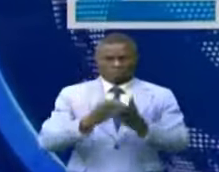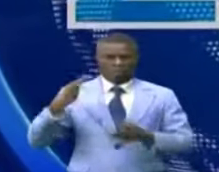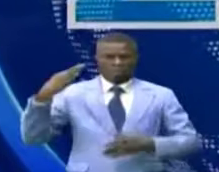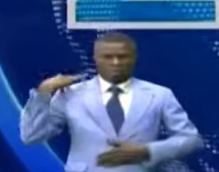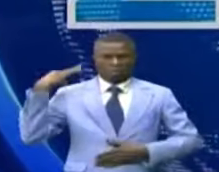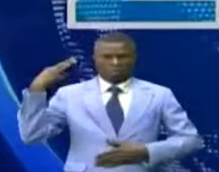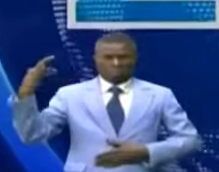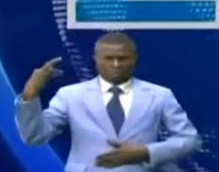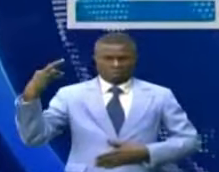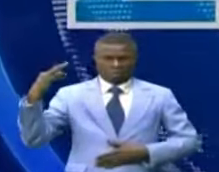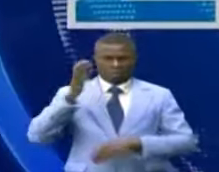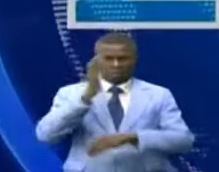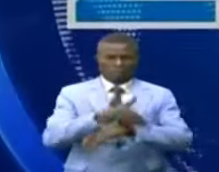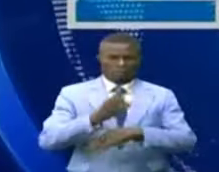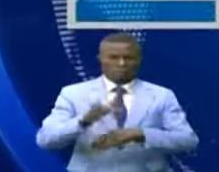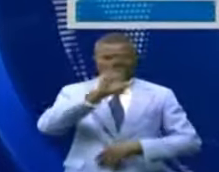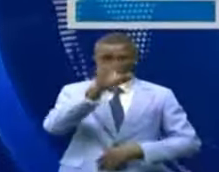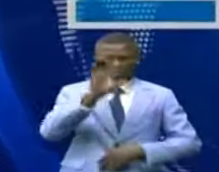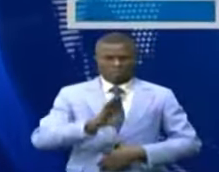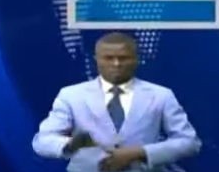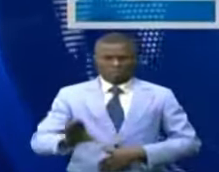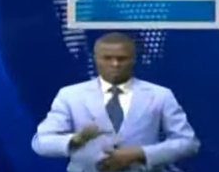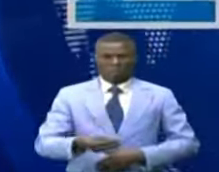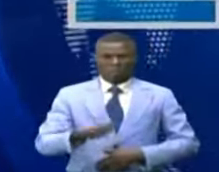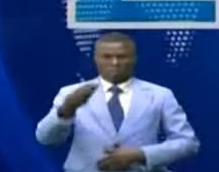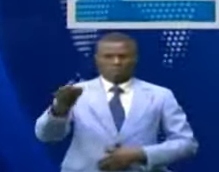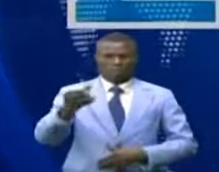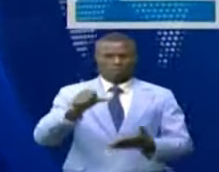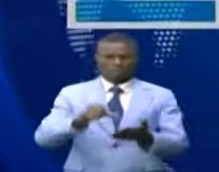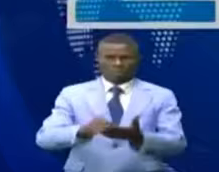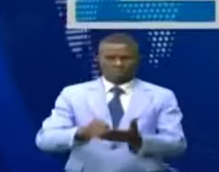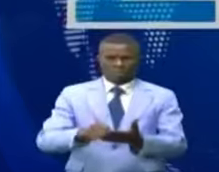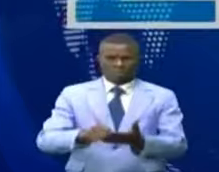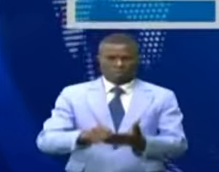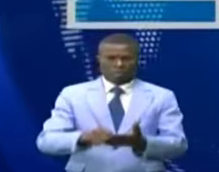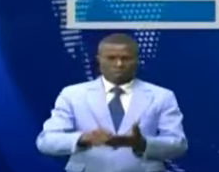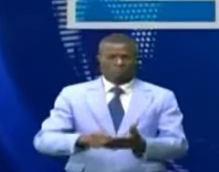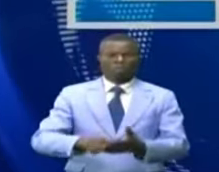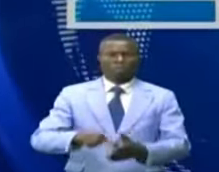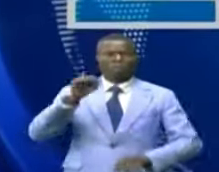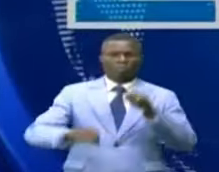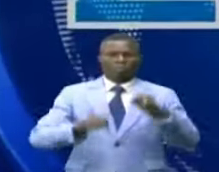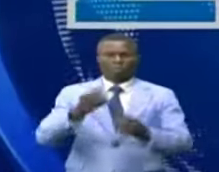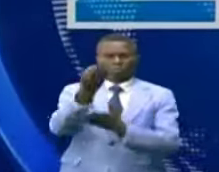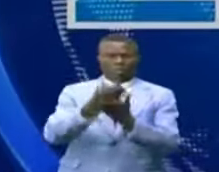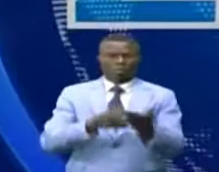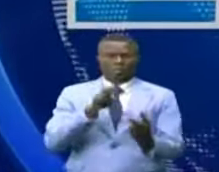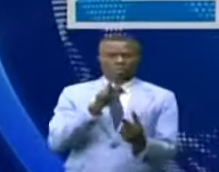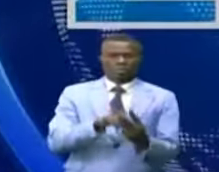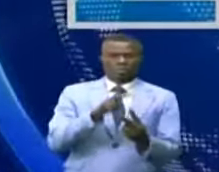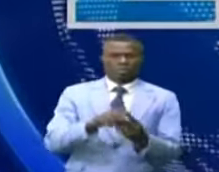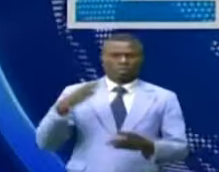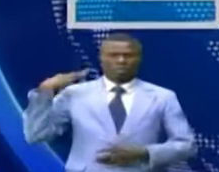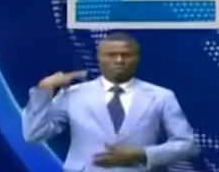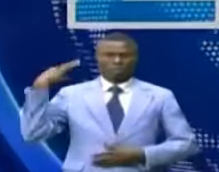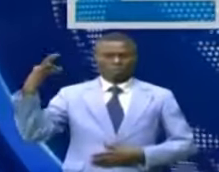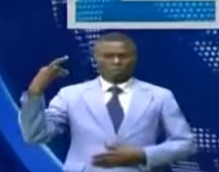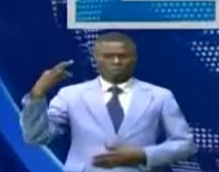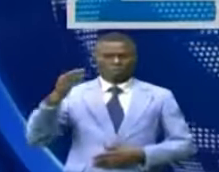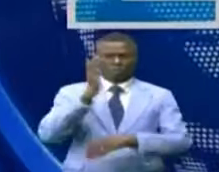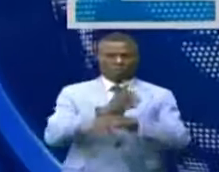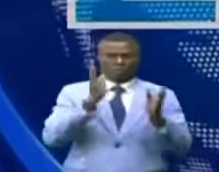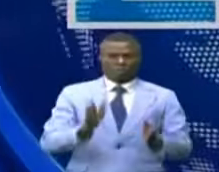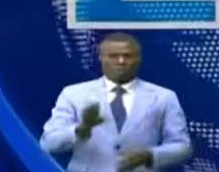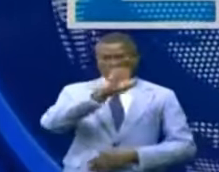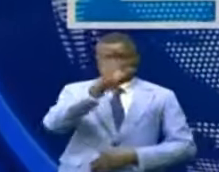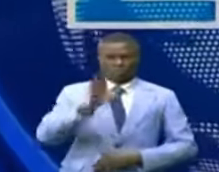candidats conseillers communaux qui ont introduit une requête en contestation de la liste provisoire des candidatures des conseillers